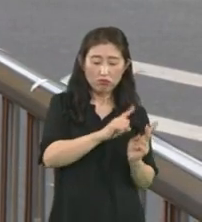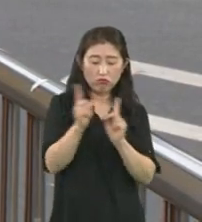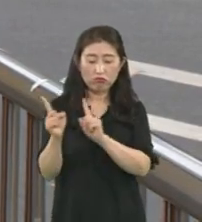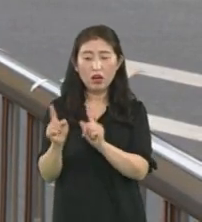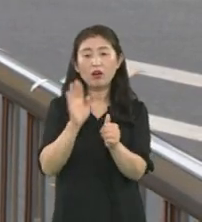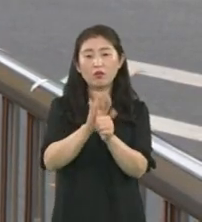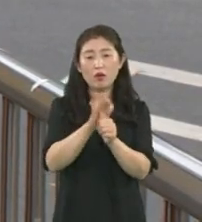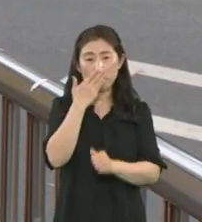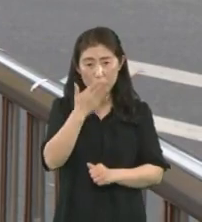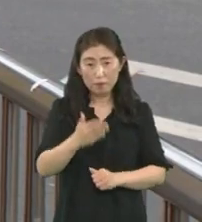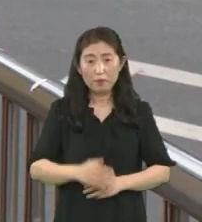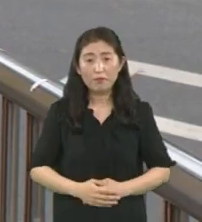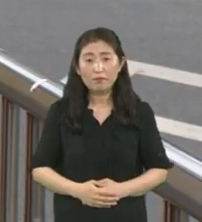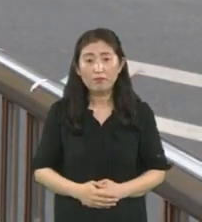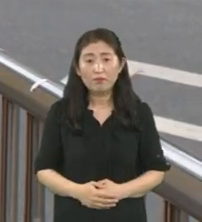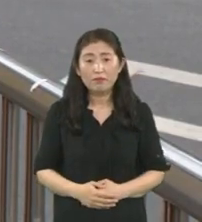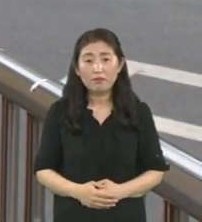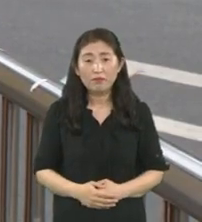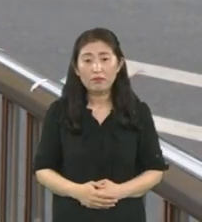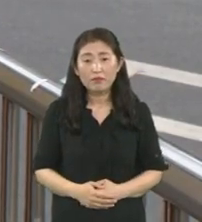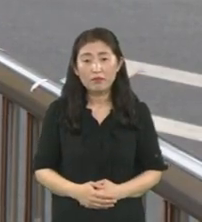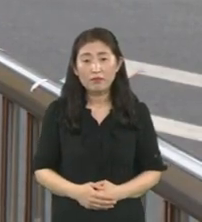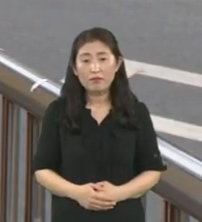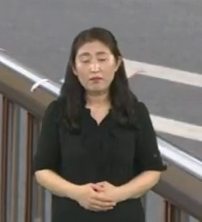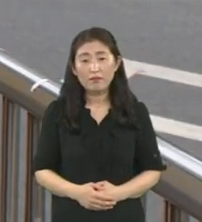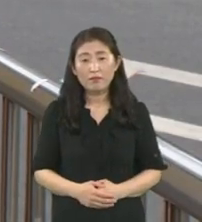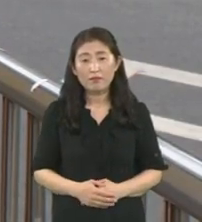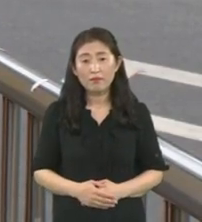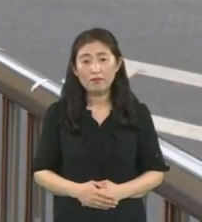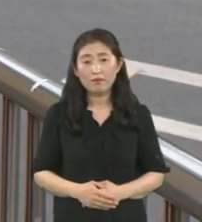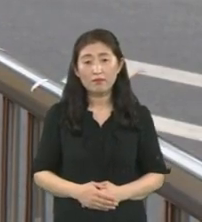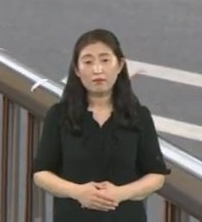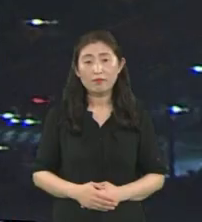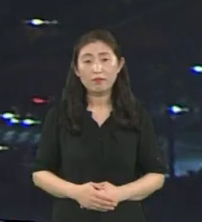있습니다. TJB 닥터 리포트 이경훈입니다.